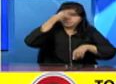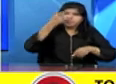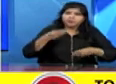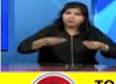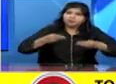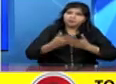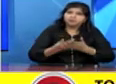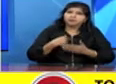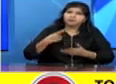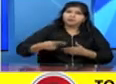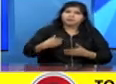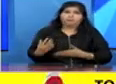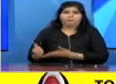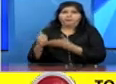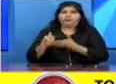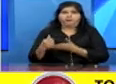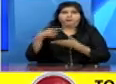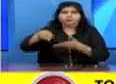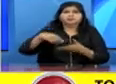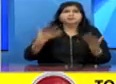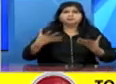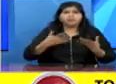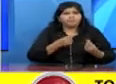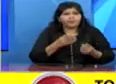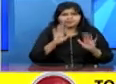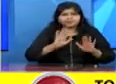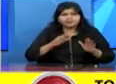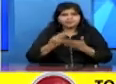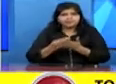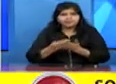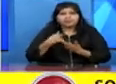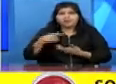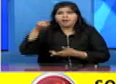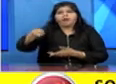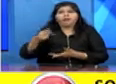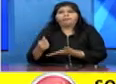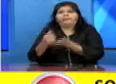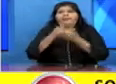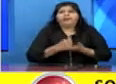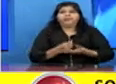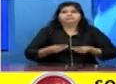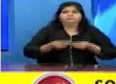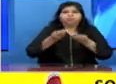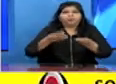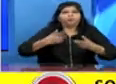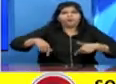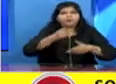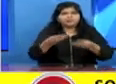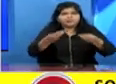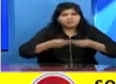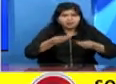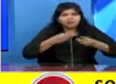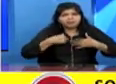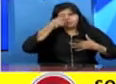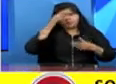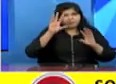भी जोखिम उठा रहा है। आखिर किस लिए? इसलिए ना कि आपको जरूरत का सामान मिलने में कोई